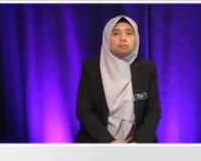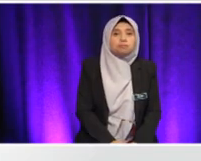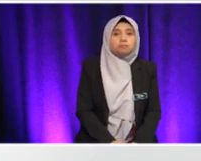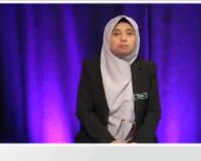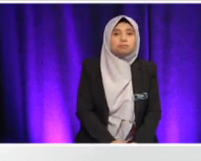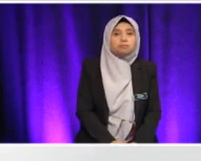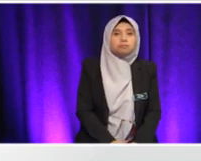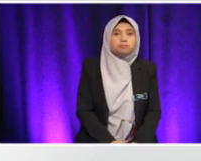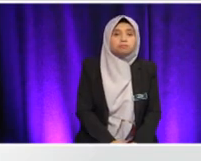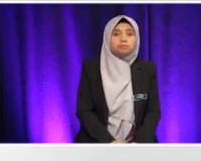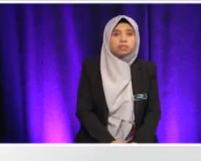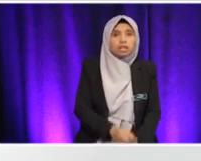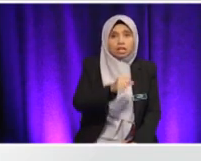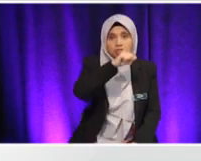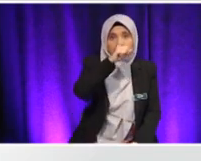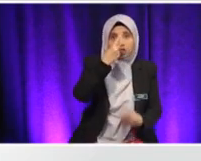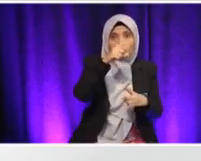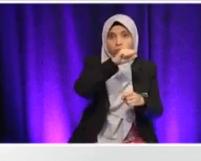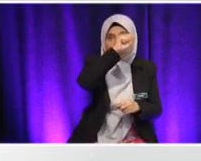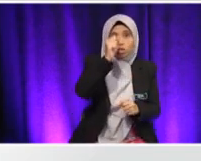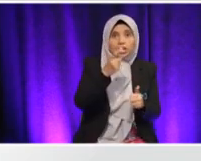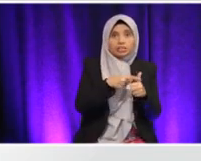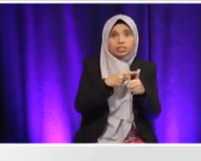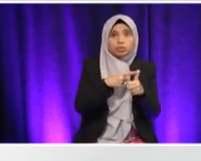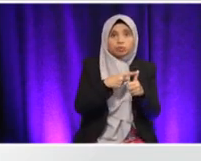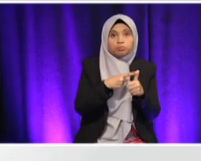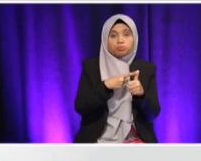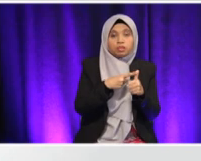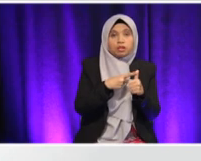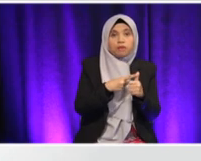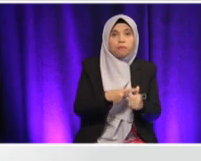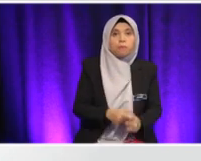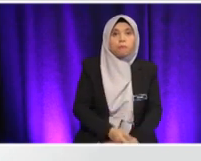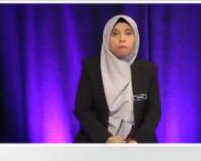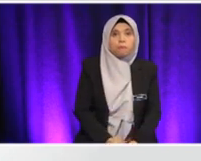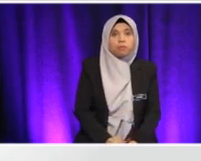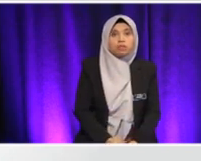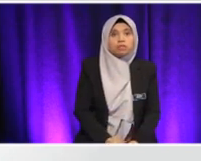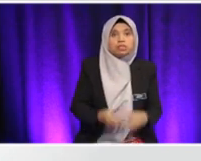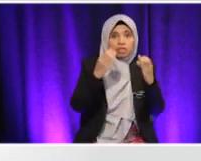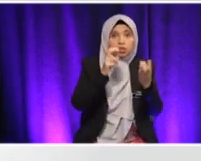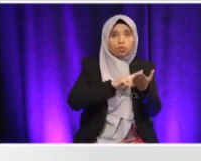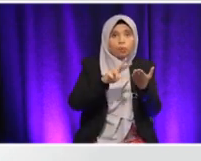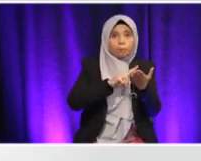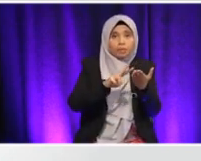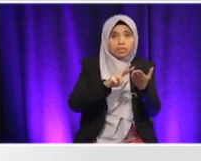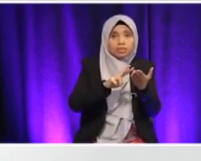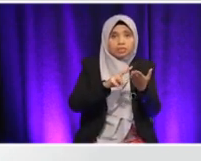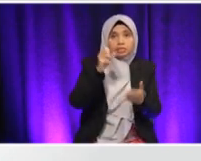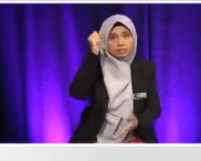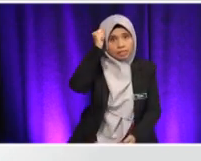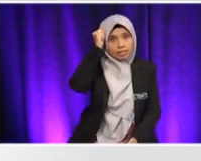soal yang pertama saya baca saya baca dan saya Ali hanya terus jawab